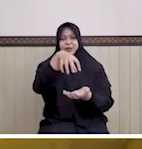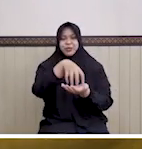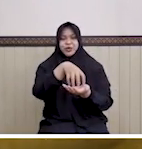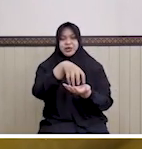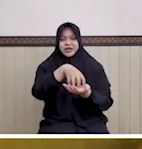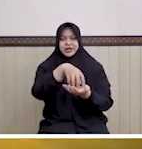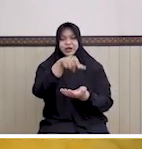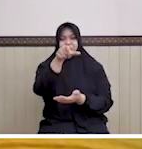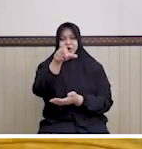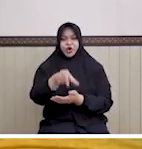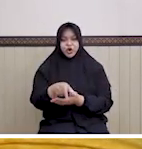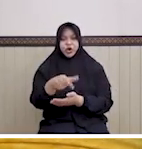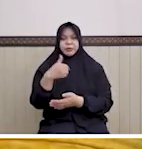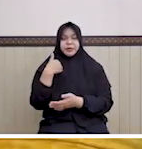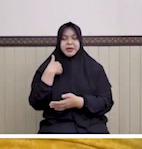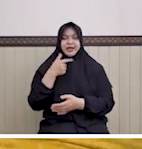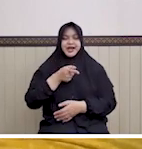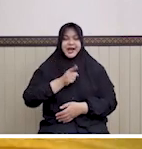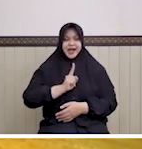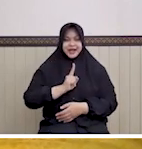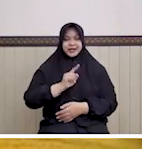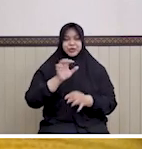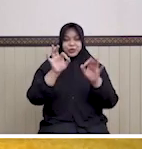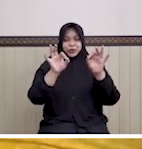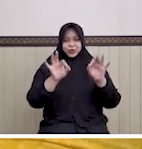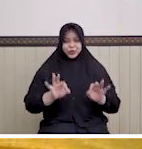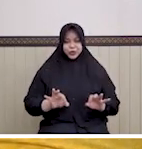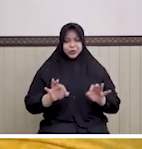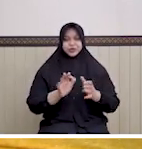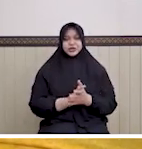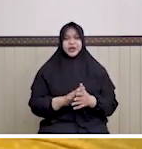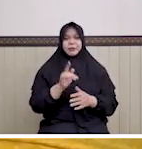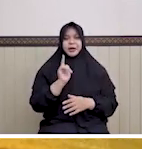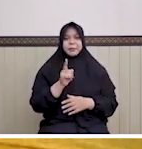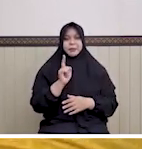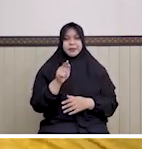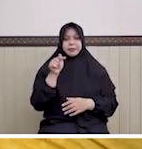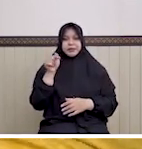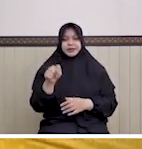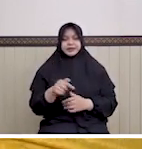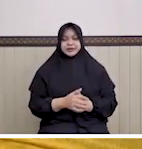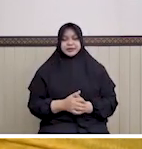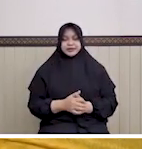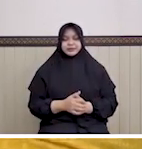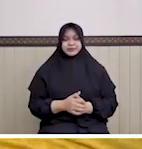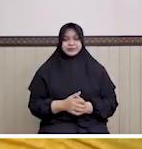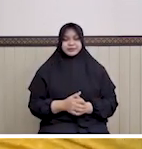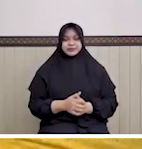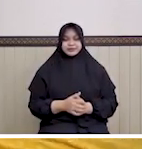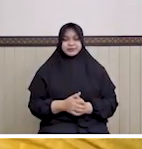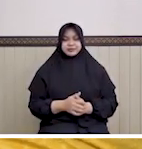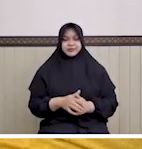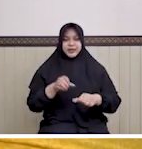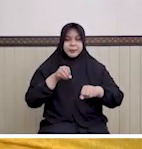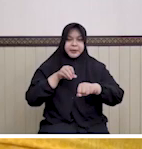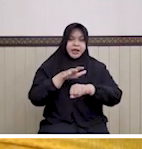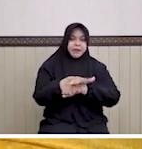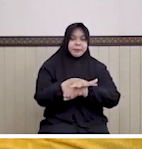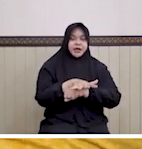dia sebagai pemegang haknya utuh begitu ya karena ini akan berdampak